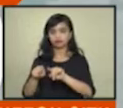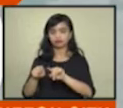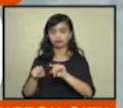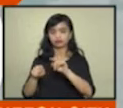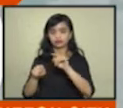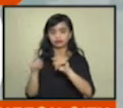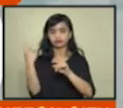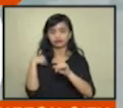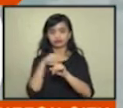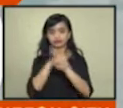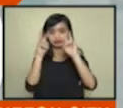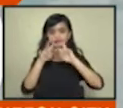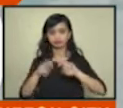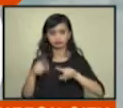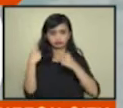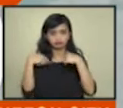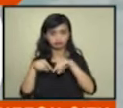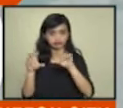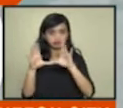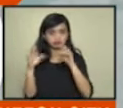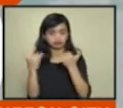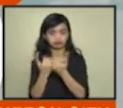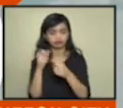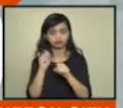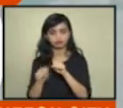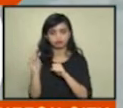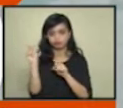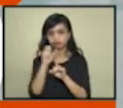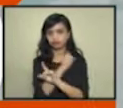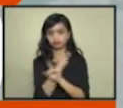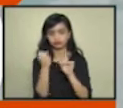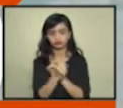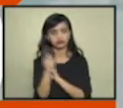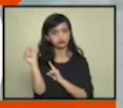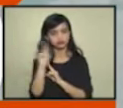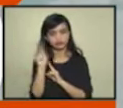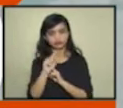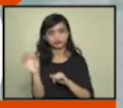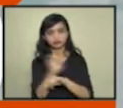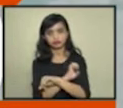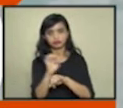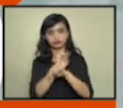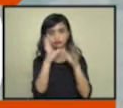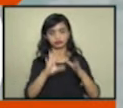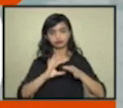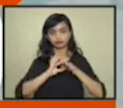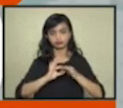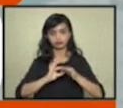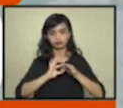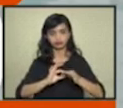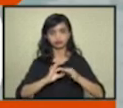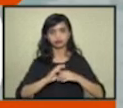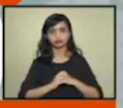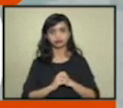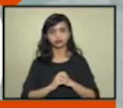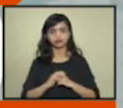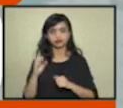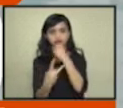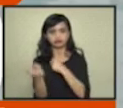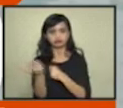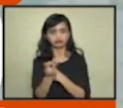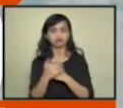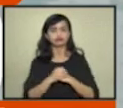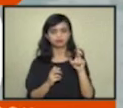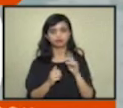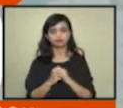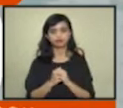inspector para ma-verify po na maigi yung terms and conditions at kung ano po yung employer-employee relationship po existing dyan kay nanay.